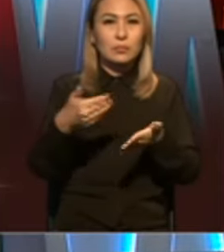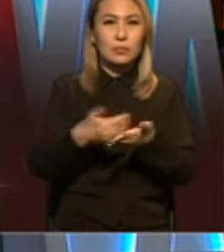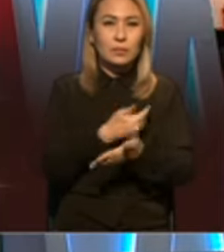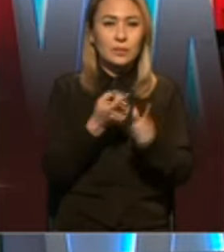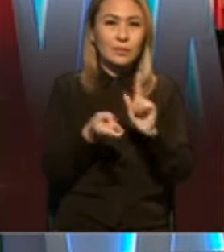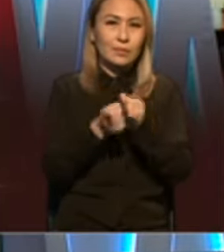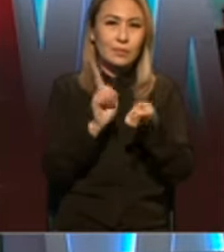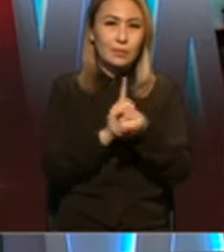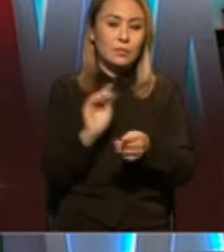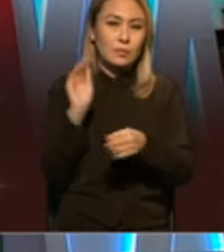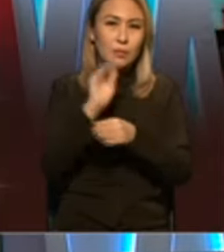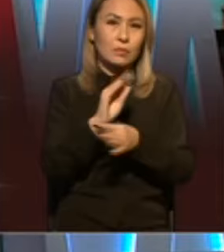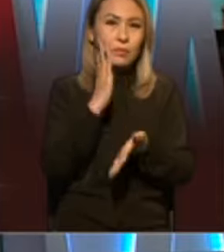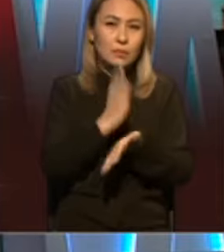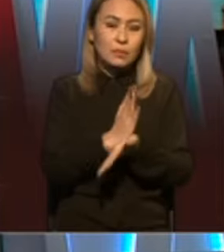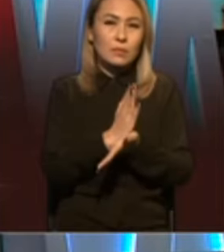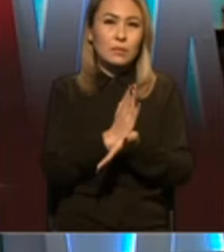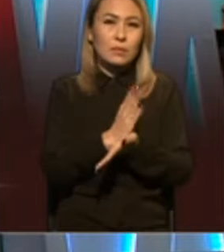өзгеріс енгізді.